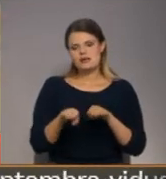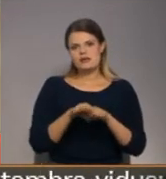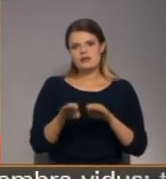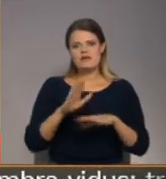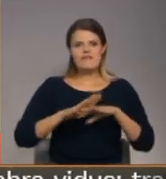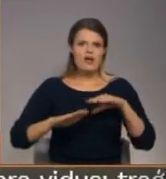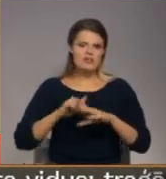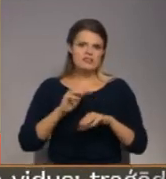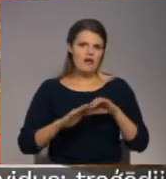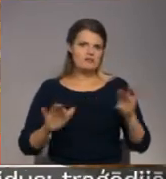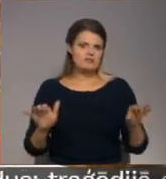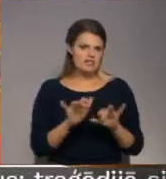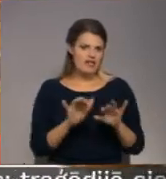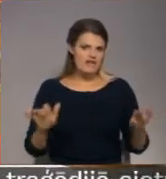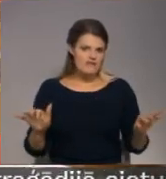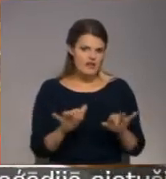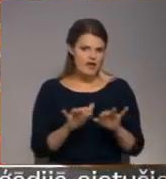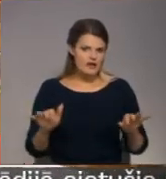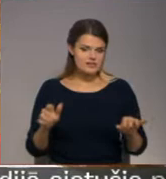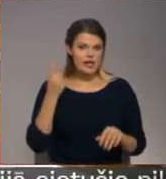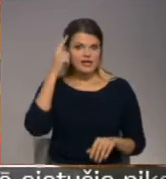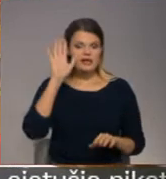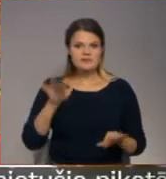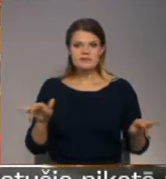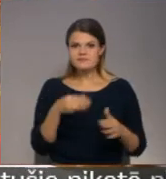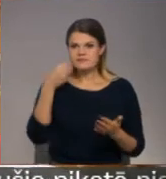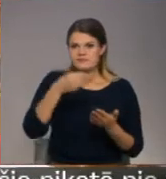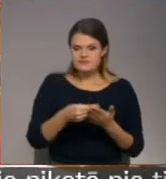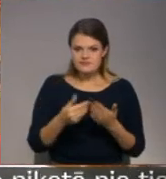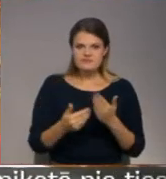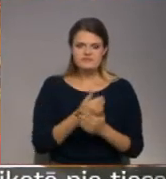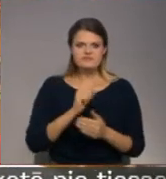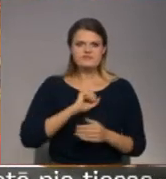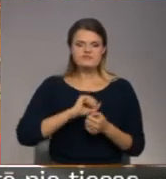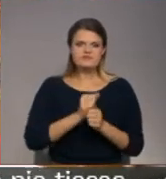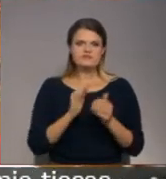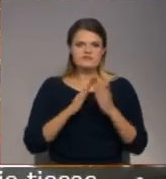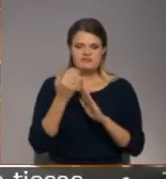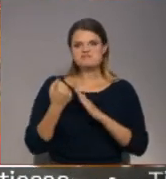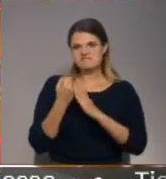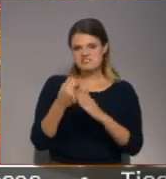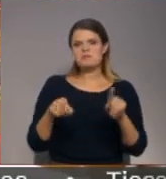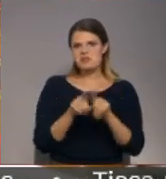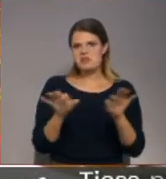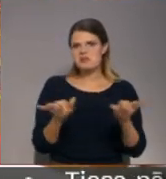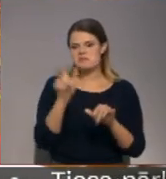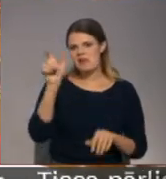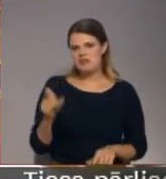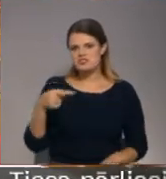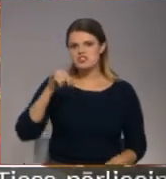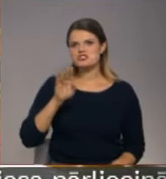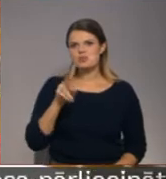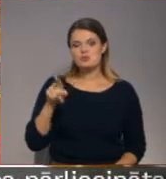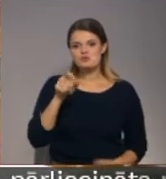līdzīgas kvalitātes instruments. Ideju par flīģeļu iegādi Jaunmūka pilī atbalsta arī pianists Vestards Šimkus, kurš